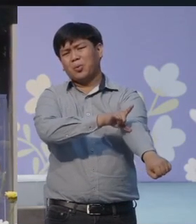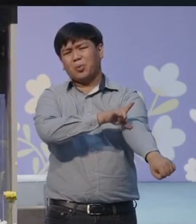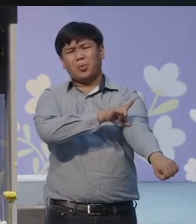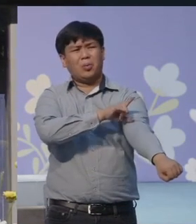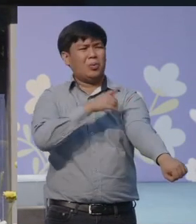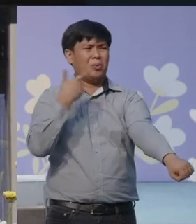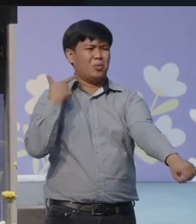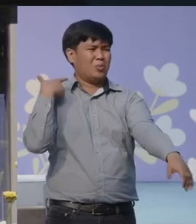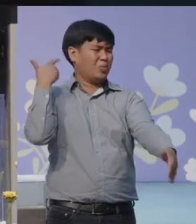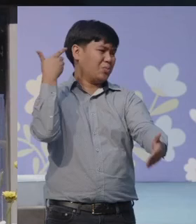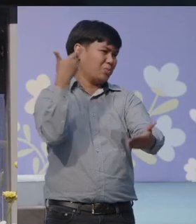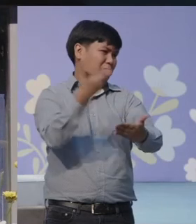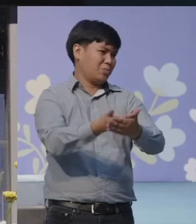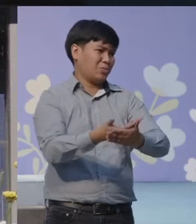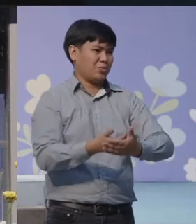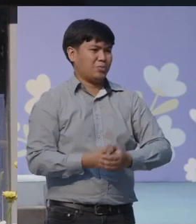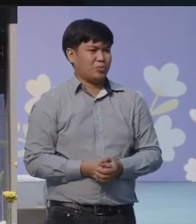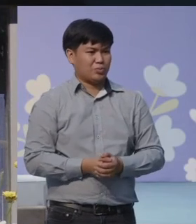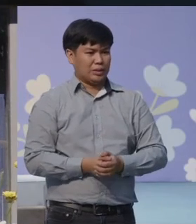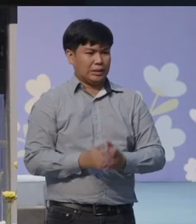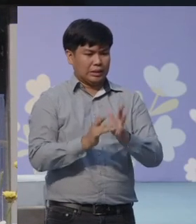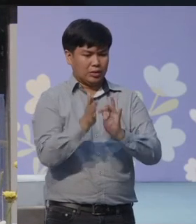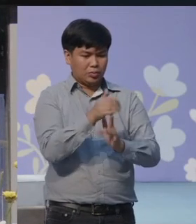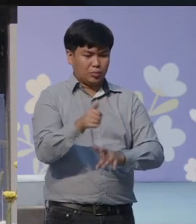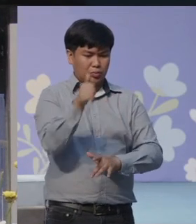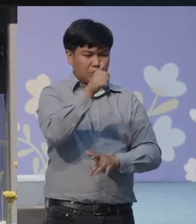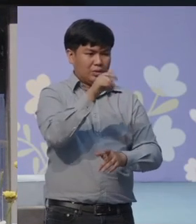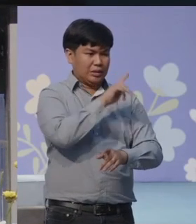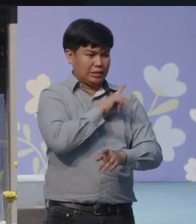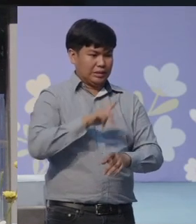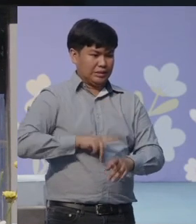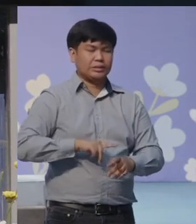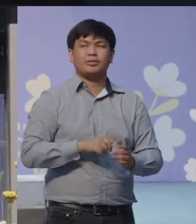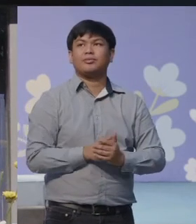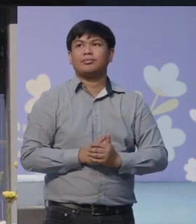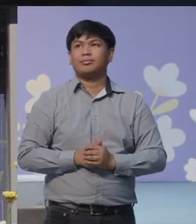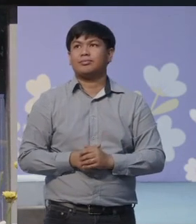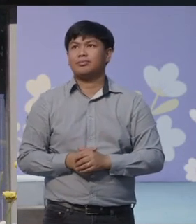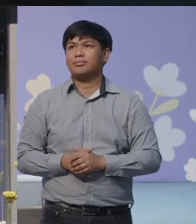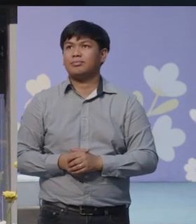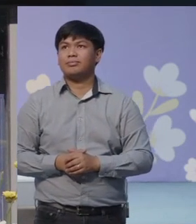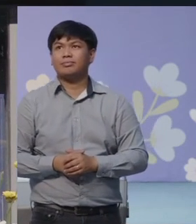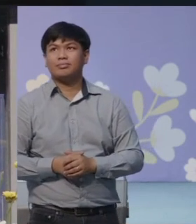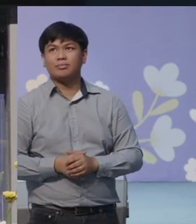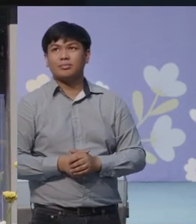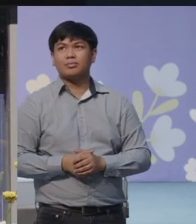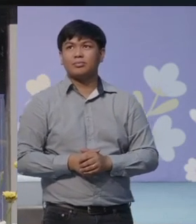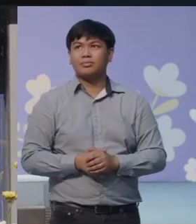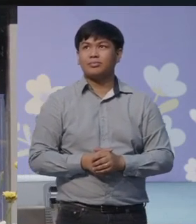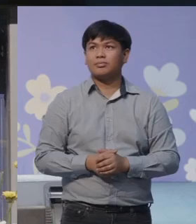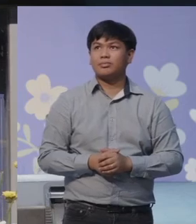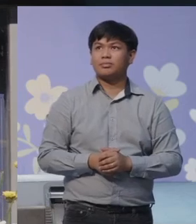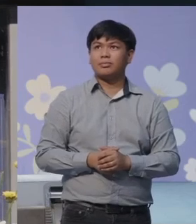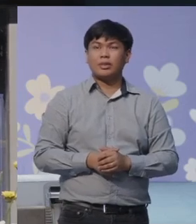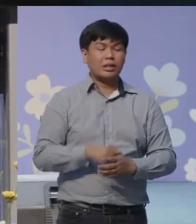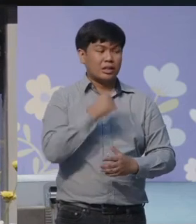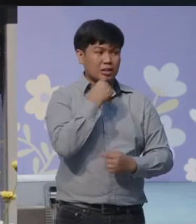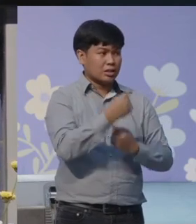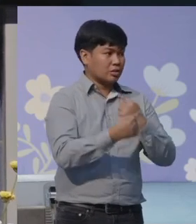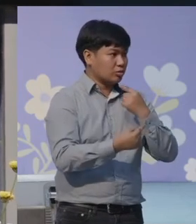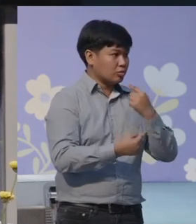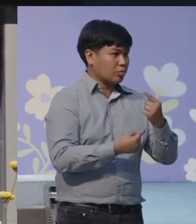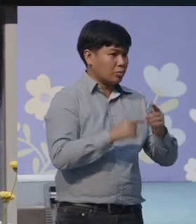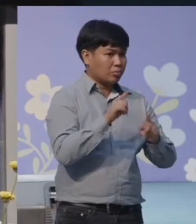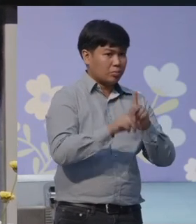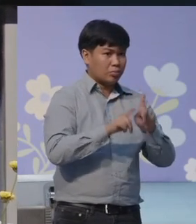Ang pinakamataas na hari, the King of Kings and the Lord of Lords. At sinasabi ng